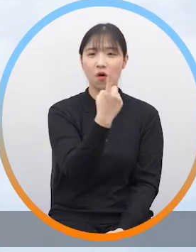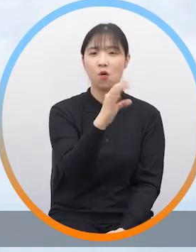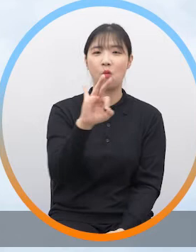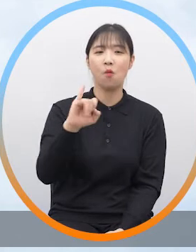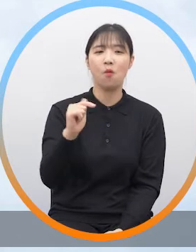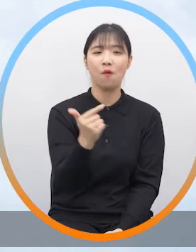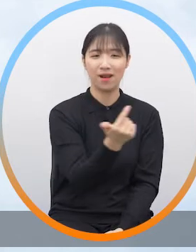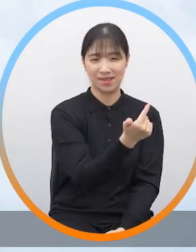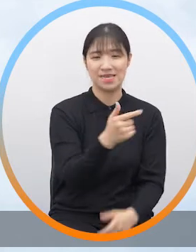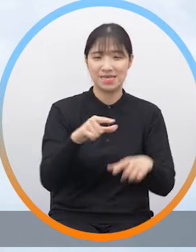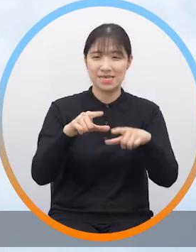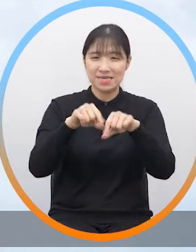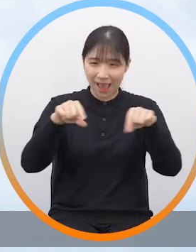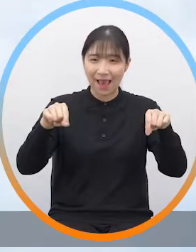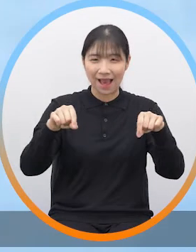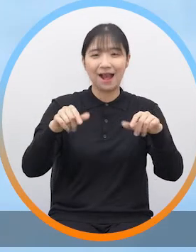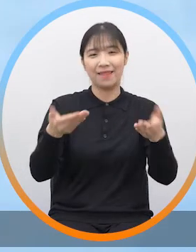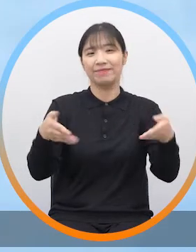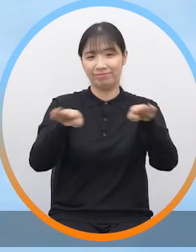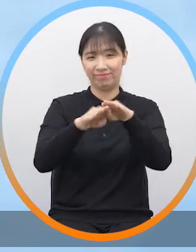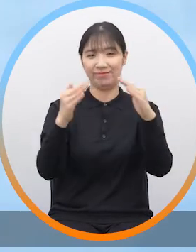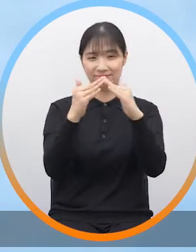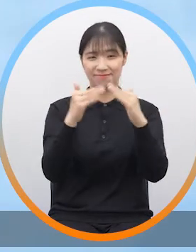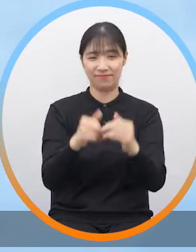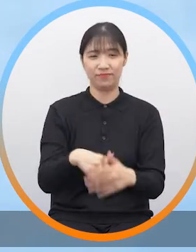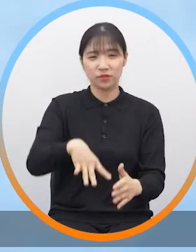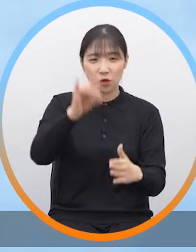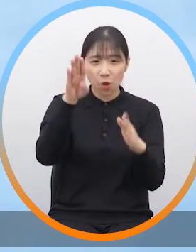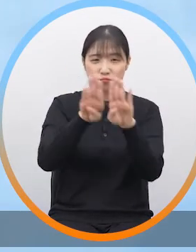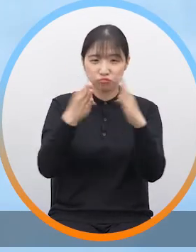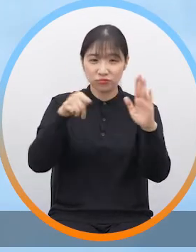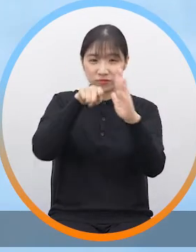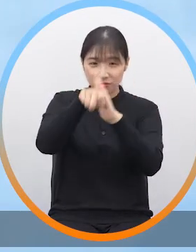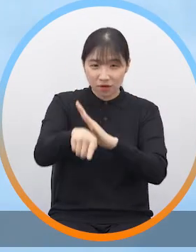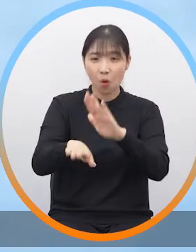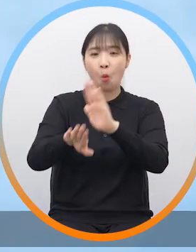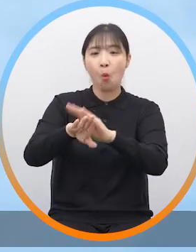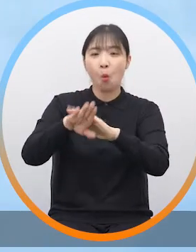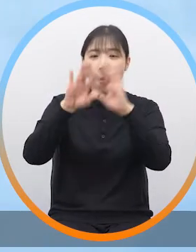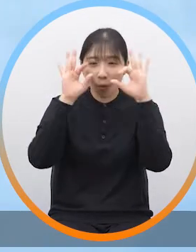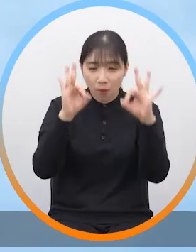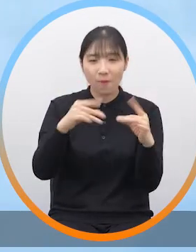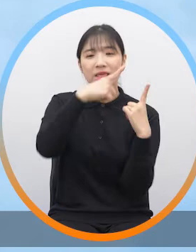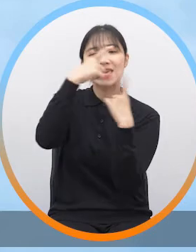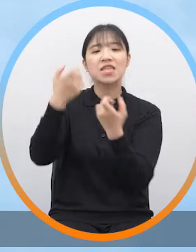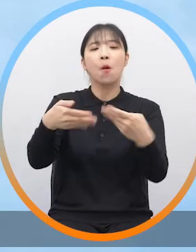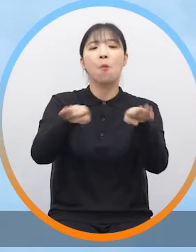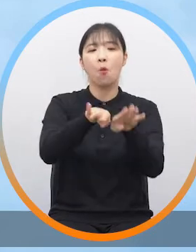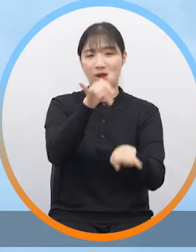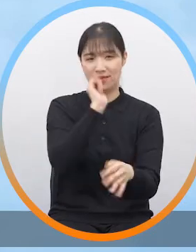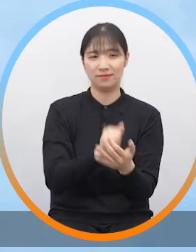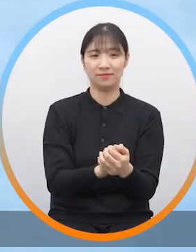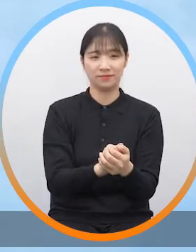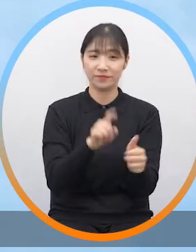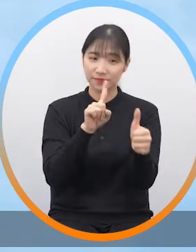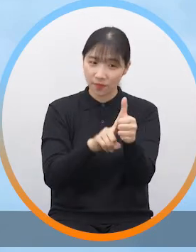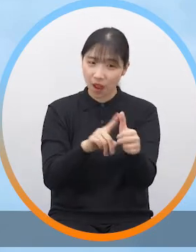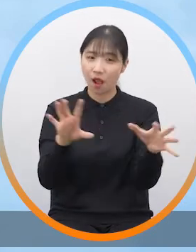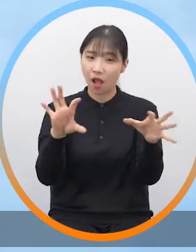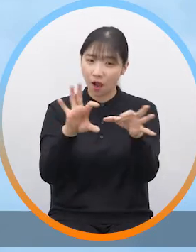사당 부분입니다. 처음에 문에 들어가서 오른쪽에 보면은 기념관이 있어요. 왕인